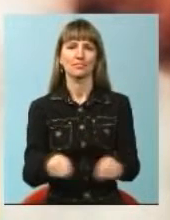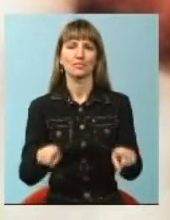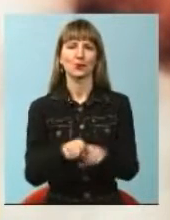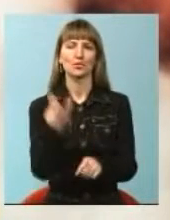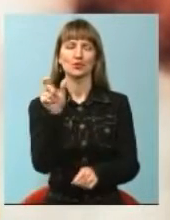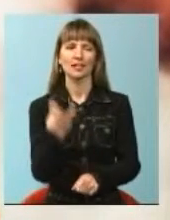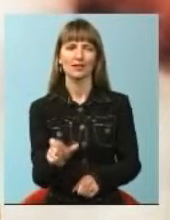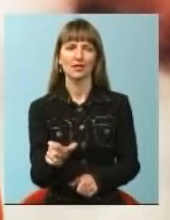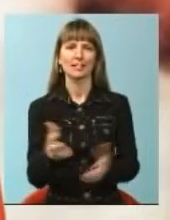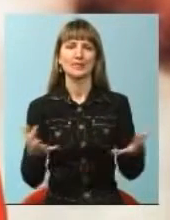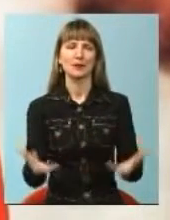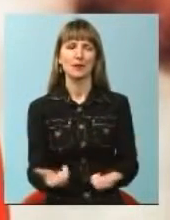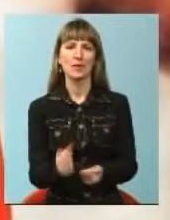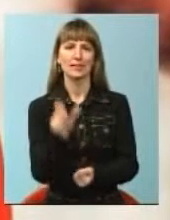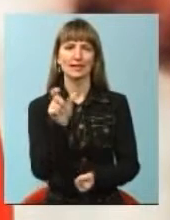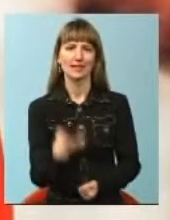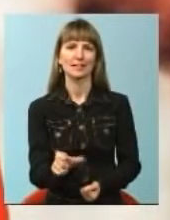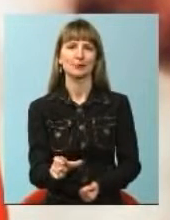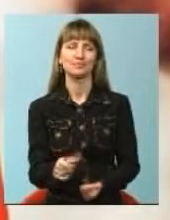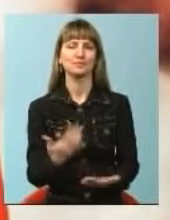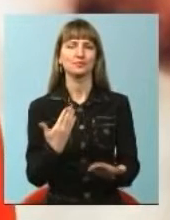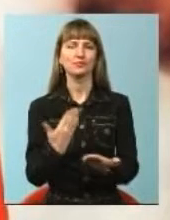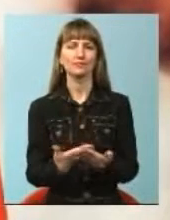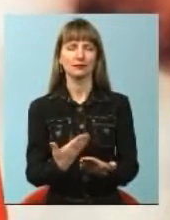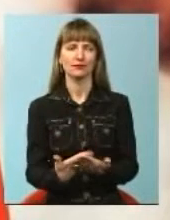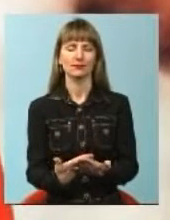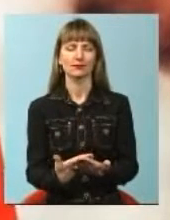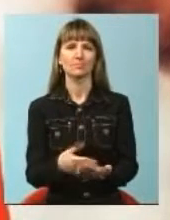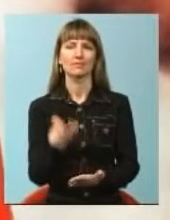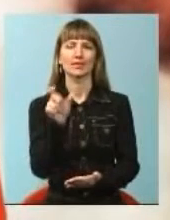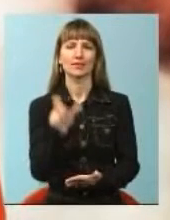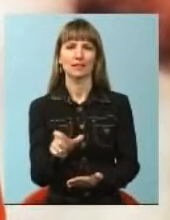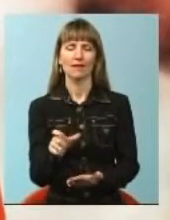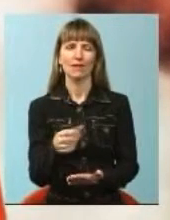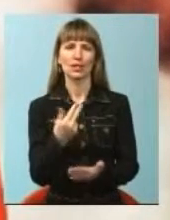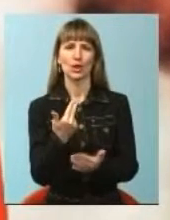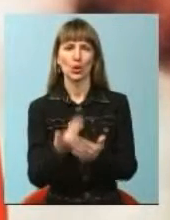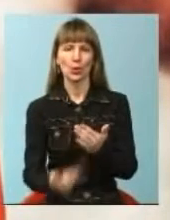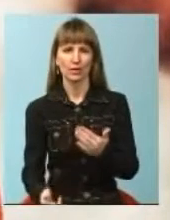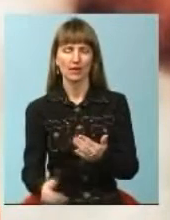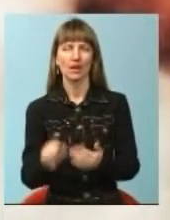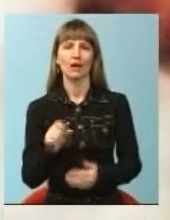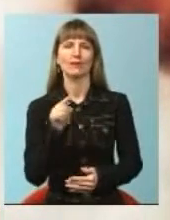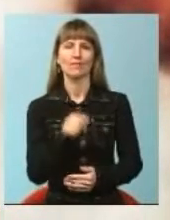человек спасают. Например, человек тонет, а они